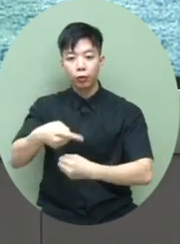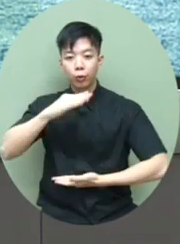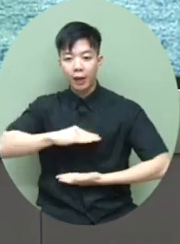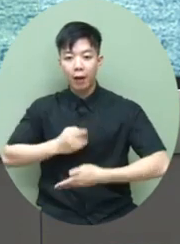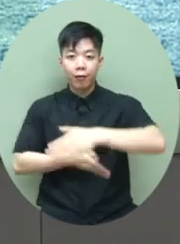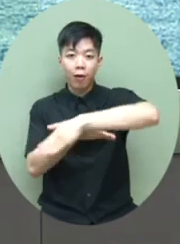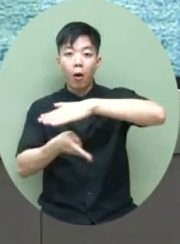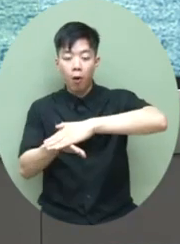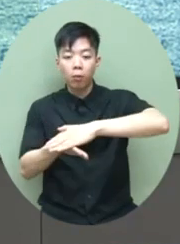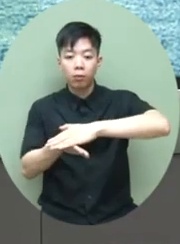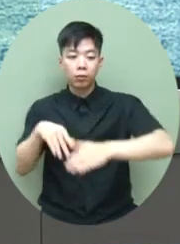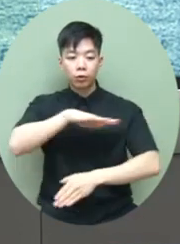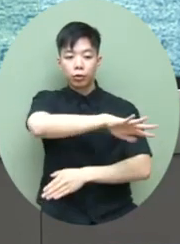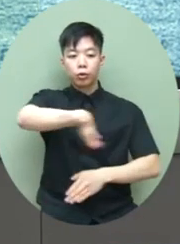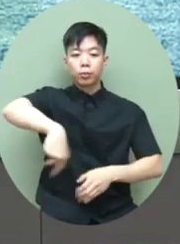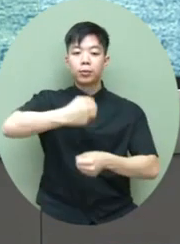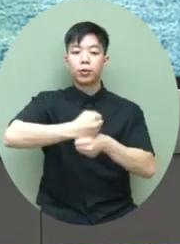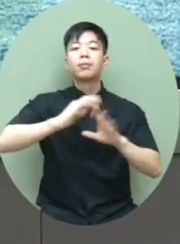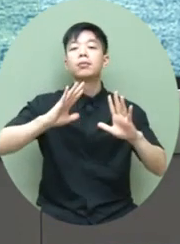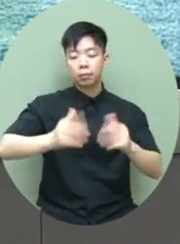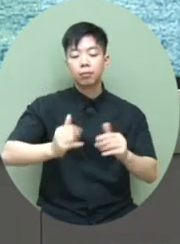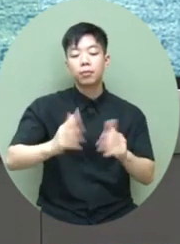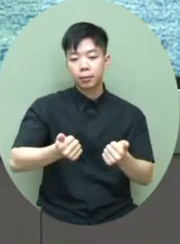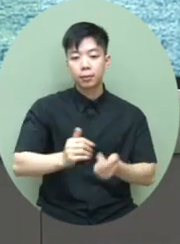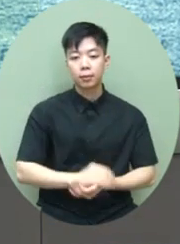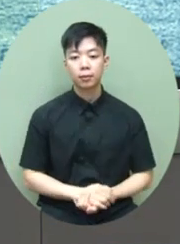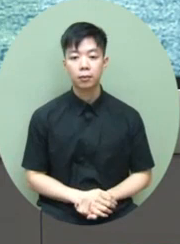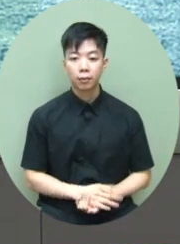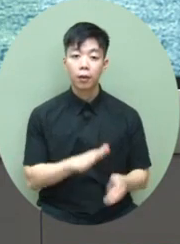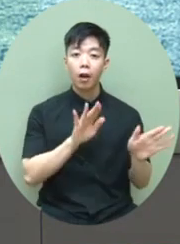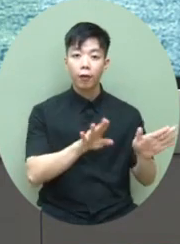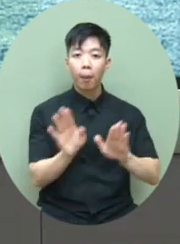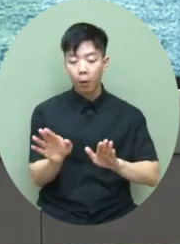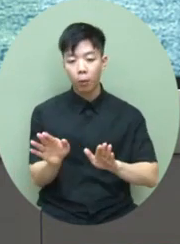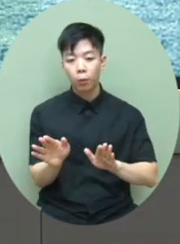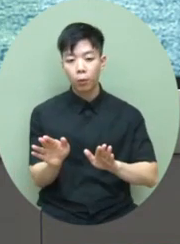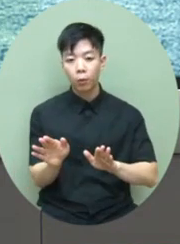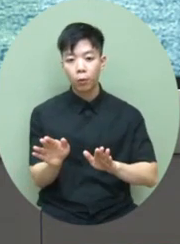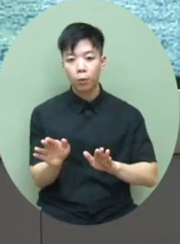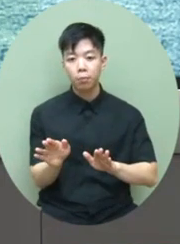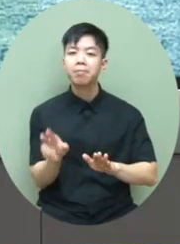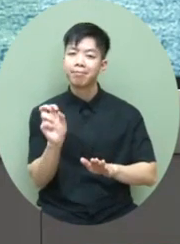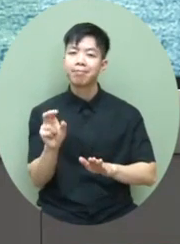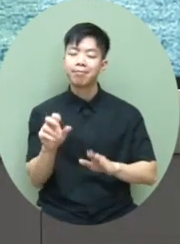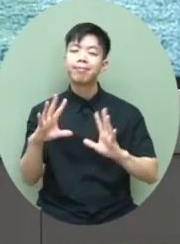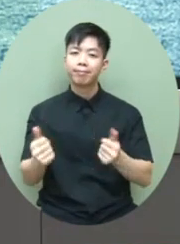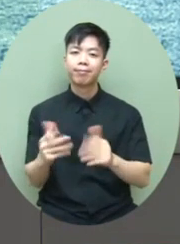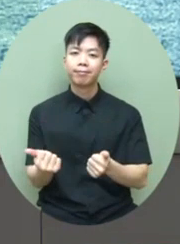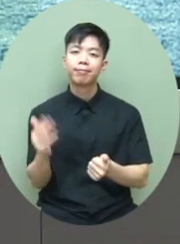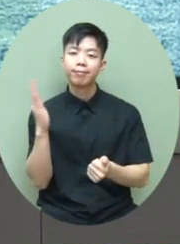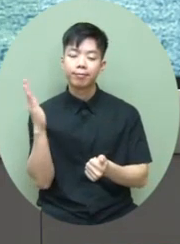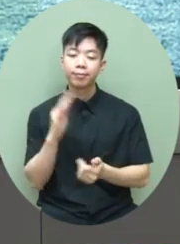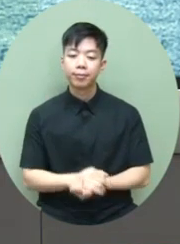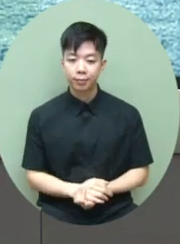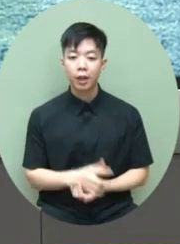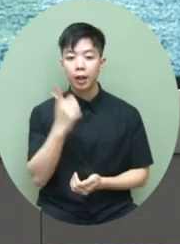病房咧，其實運作咧都全部正常嘅。咁病人嘅服務咧，大致咧都係維持正常。咁新界